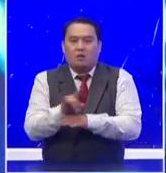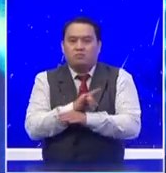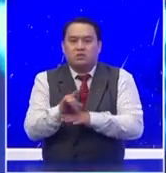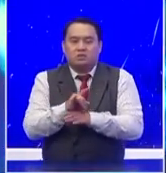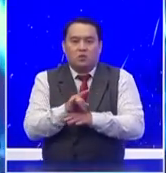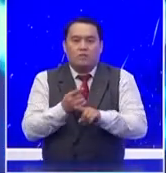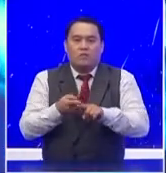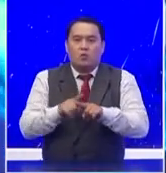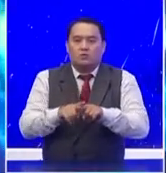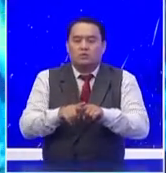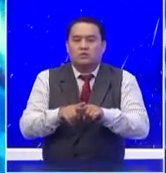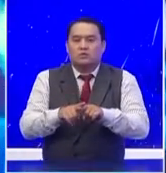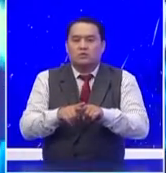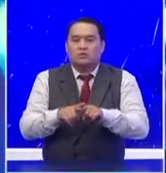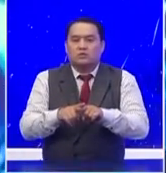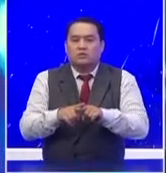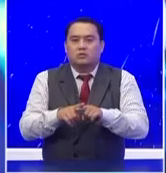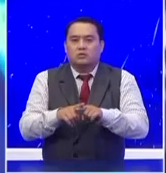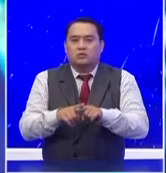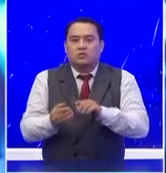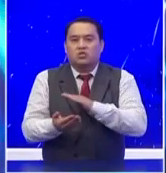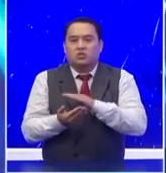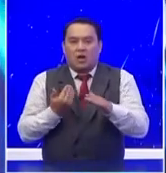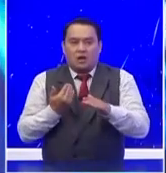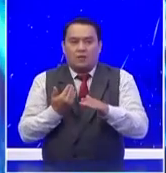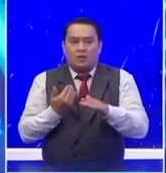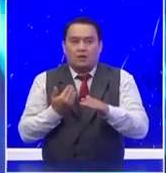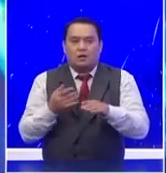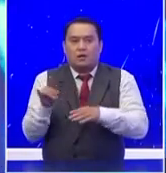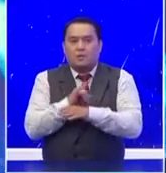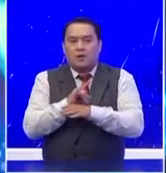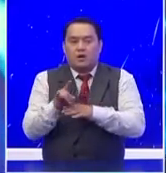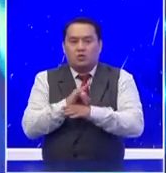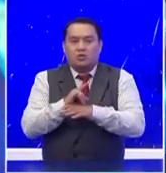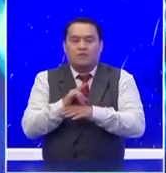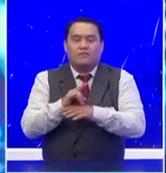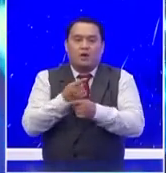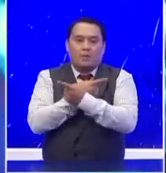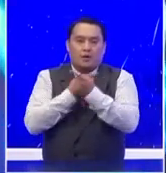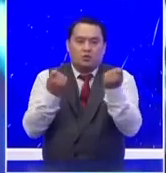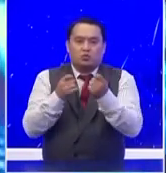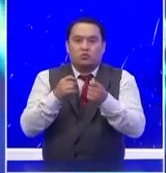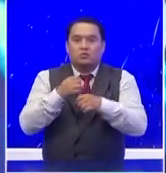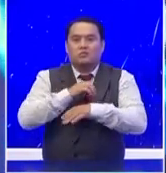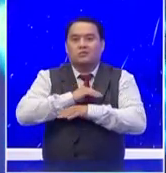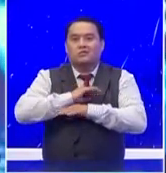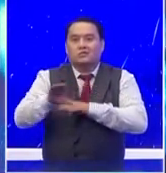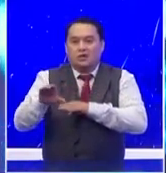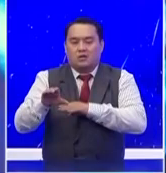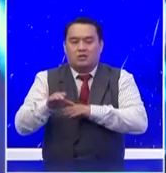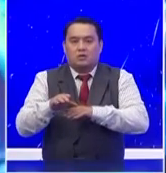арқылы тәртіпсіз жасауға шақырып, жалған ақпараттар таратқан. Полиция қызметкерлері бұл